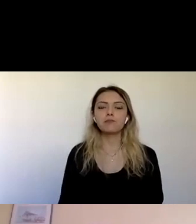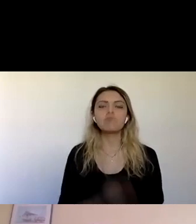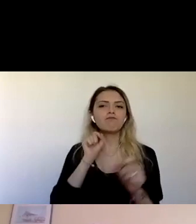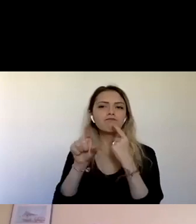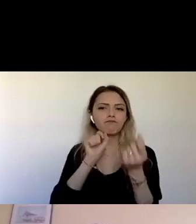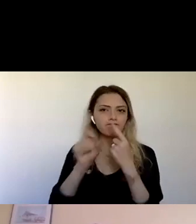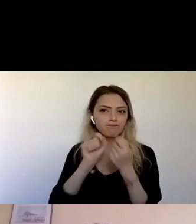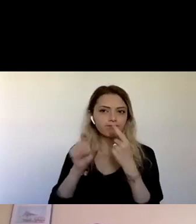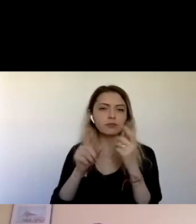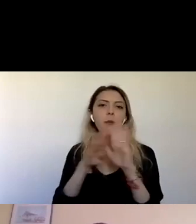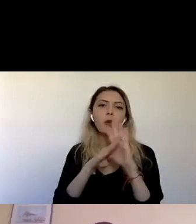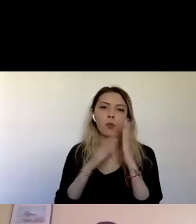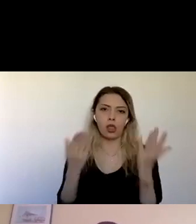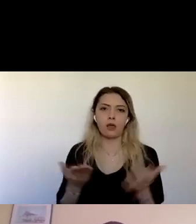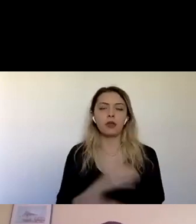uygulamaları.